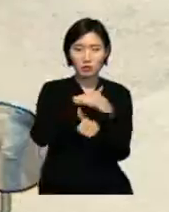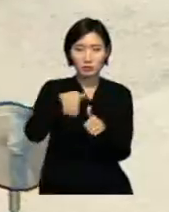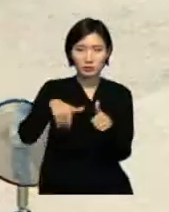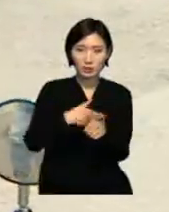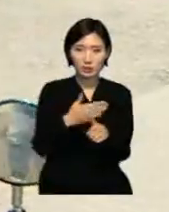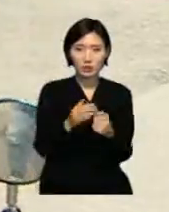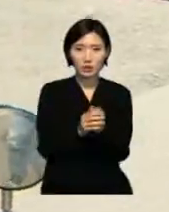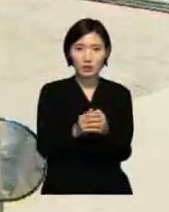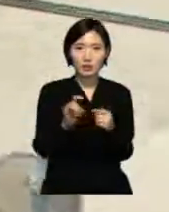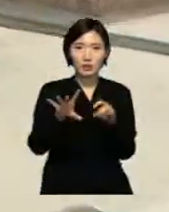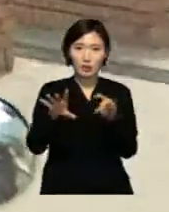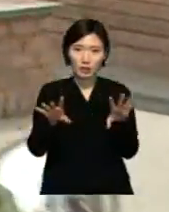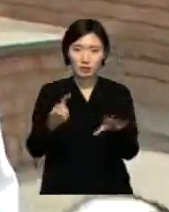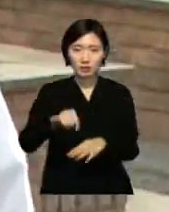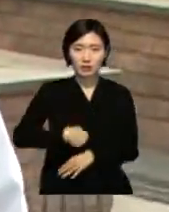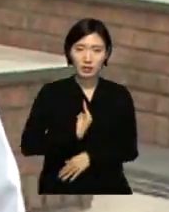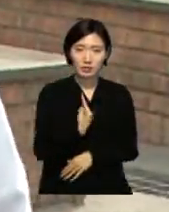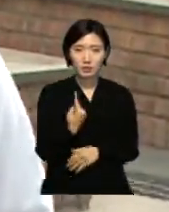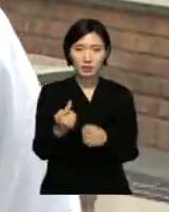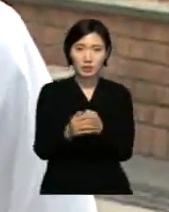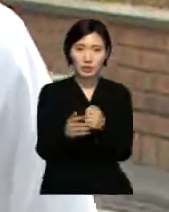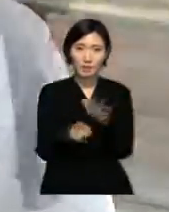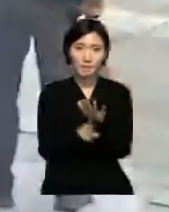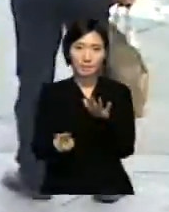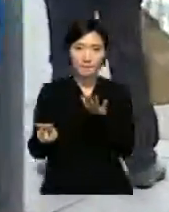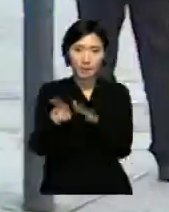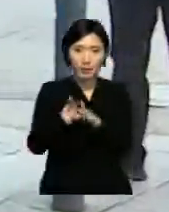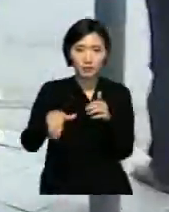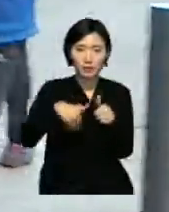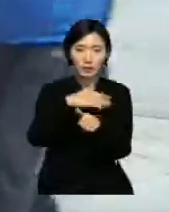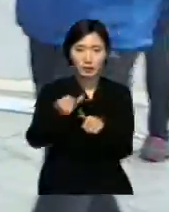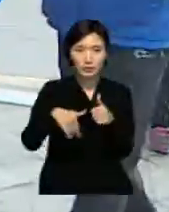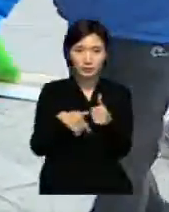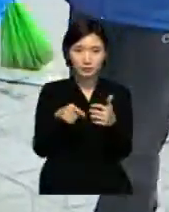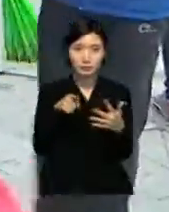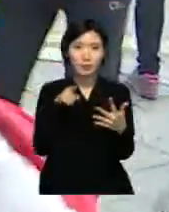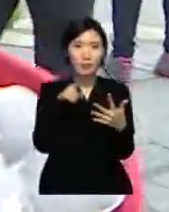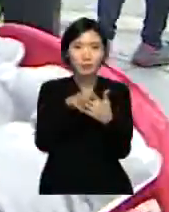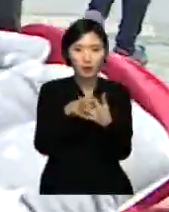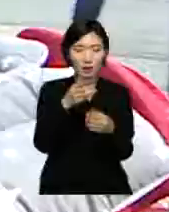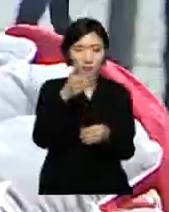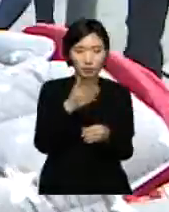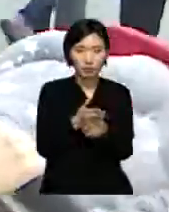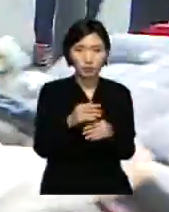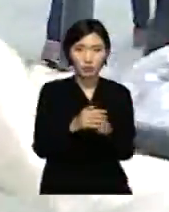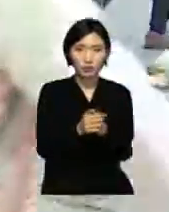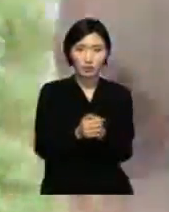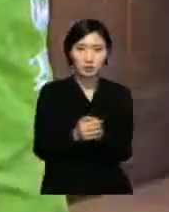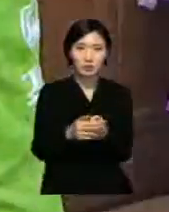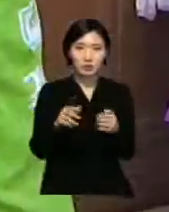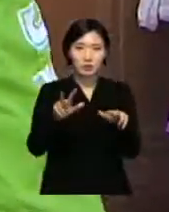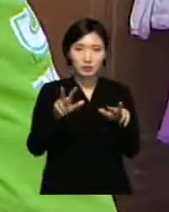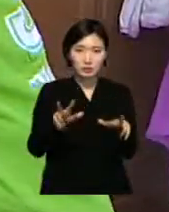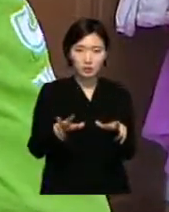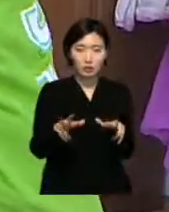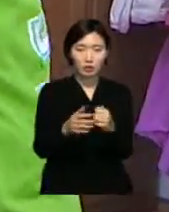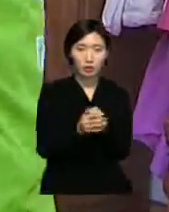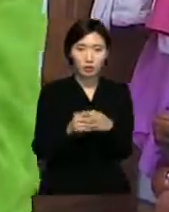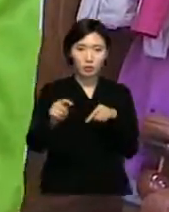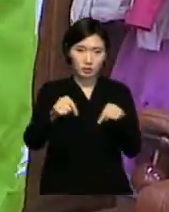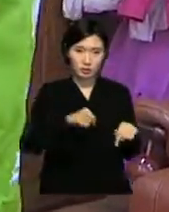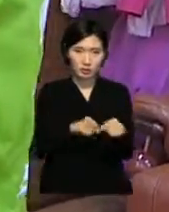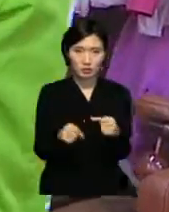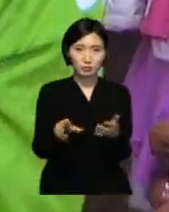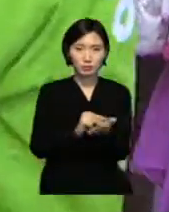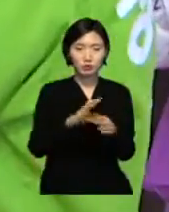후보 진영들은 저마다 자신들의 우세를 점치고 있습니다. 지역 발전과 현안 해결을 약속하며 유권자를 향한 마지막